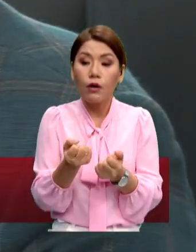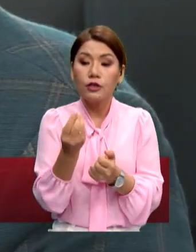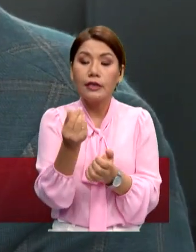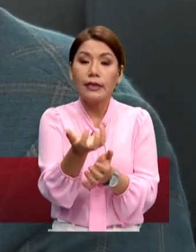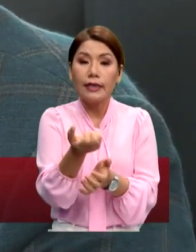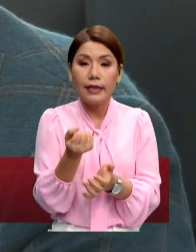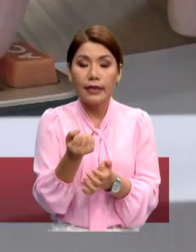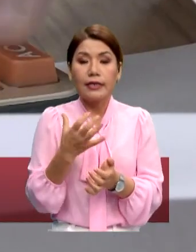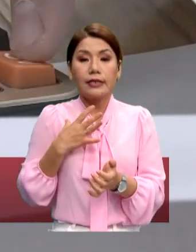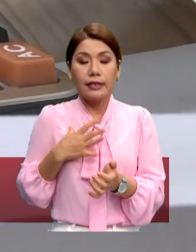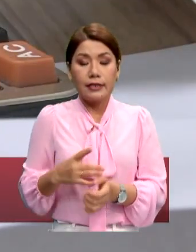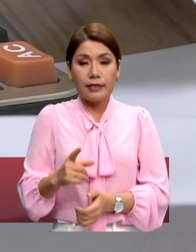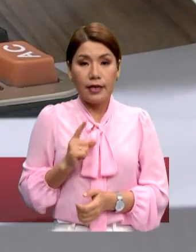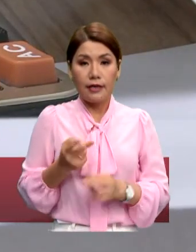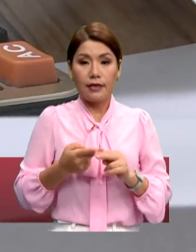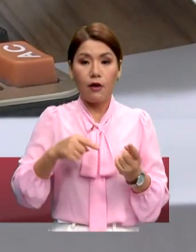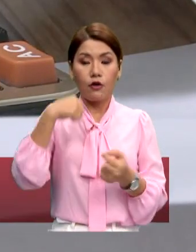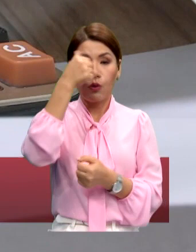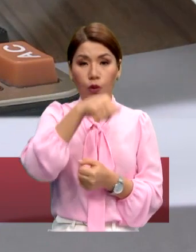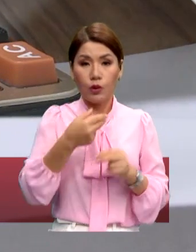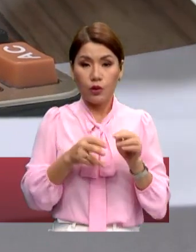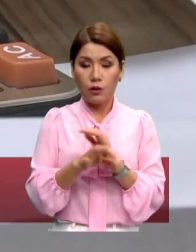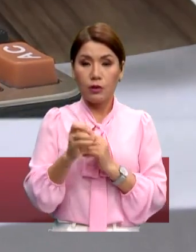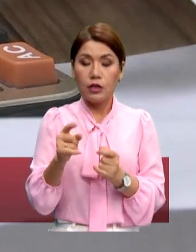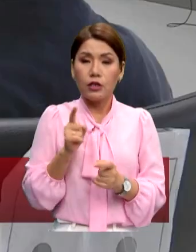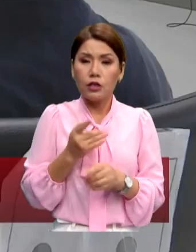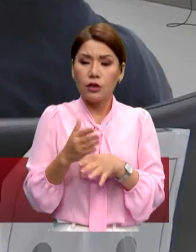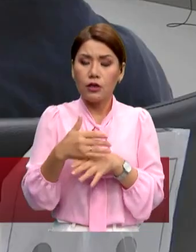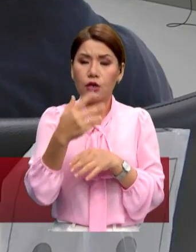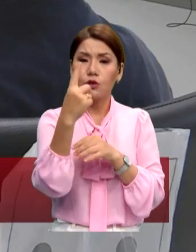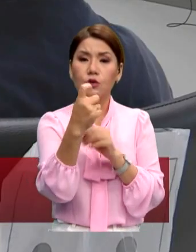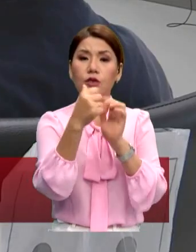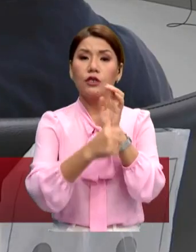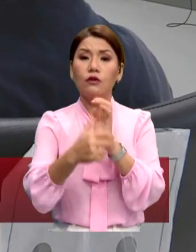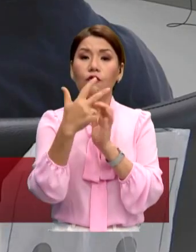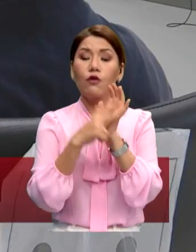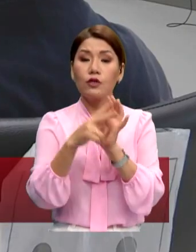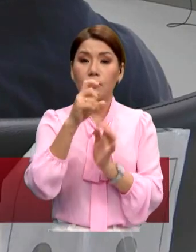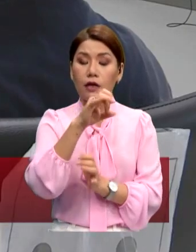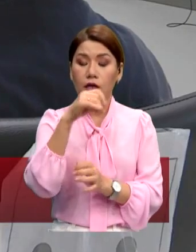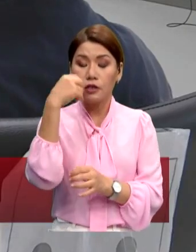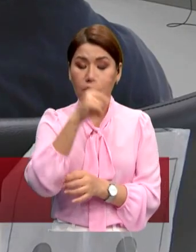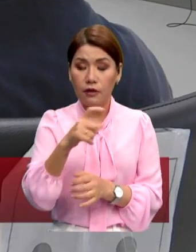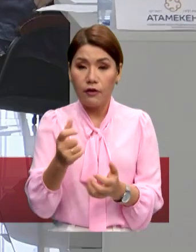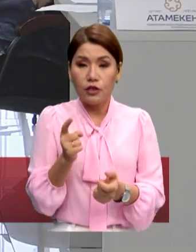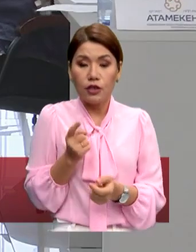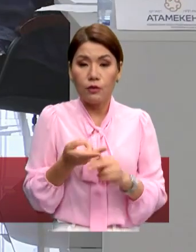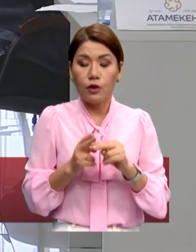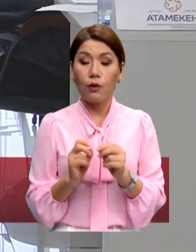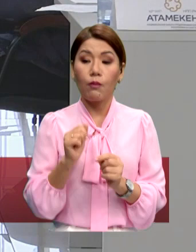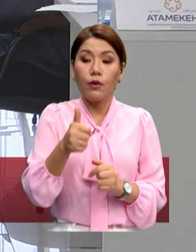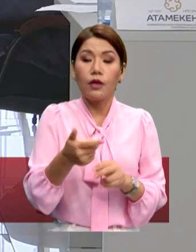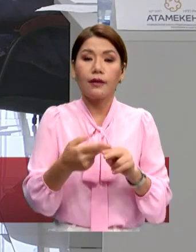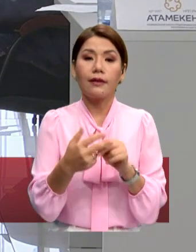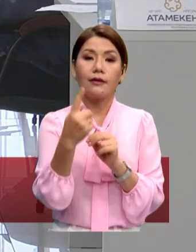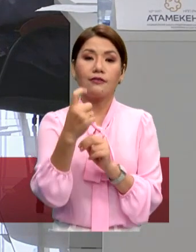средства, приходится ждать. Так в этом году кредитование ожидали 168 человек. Получить же финансирование на свой стартап удалось